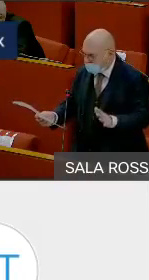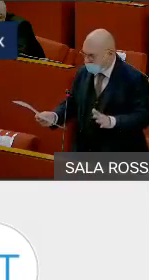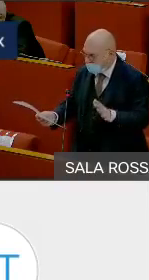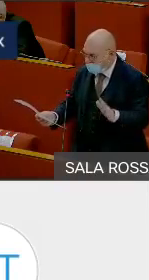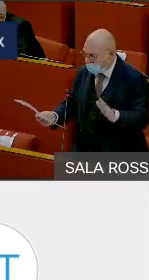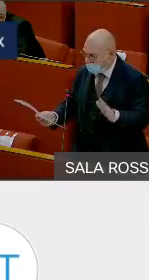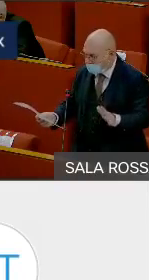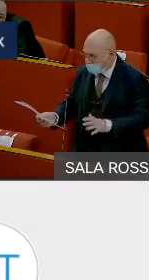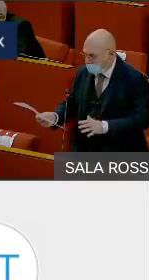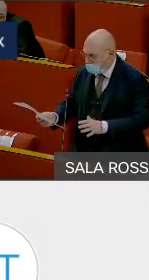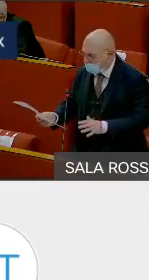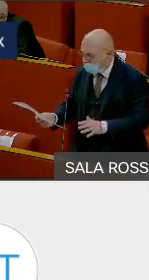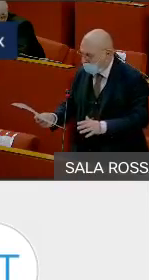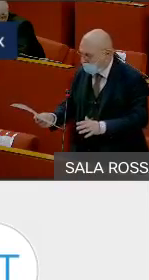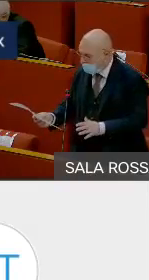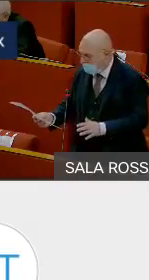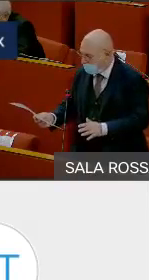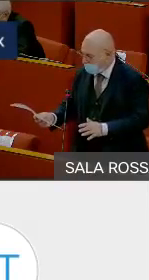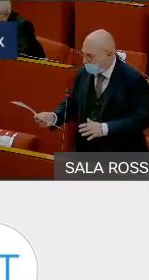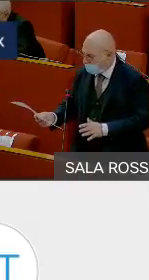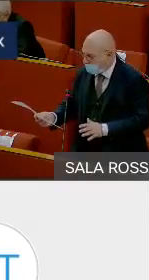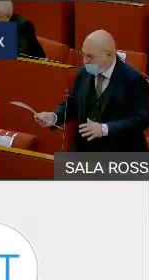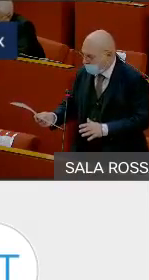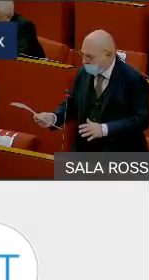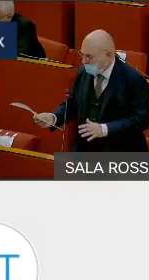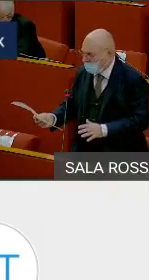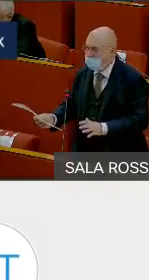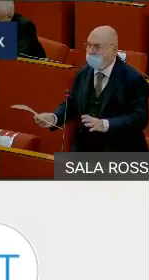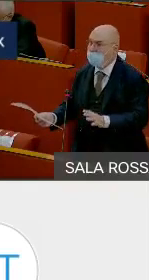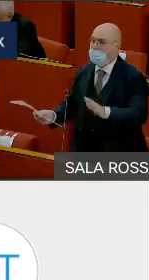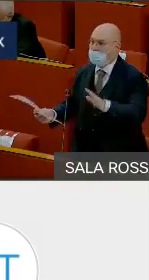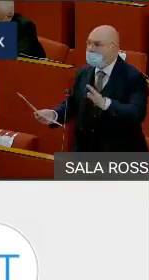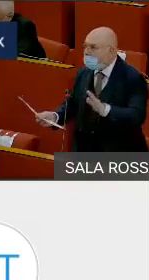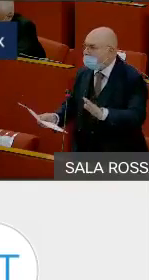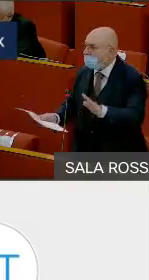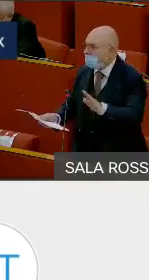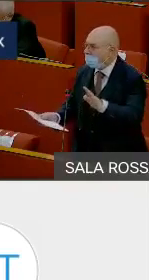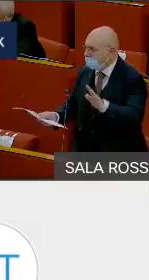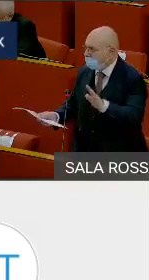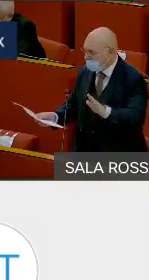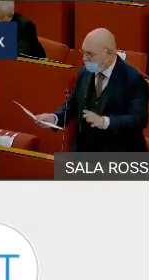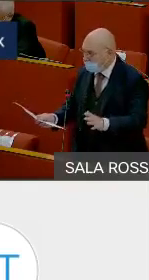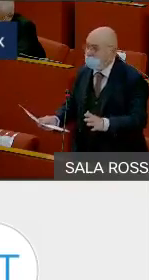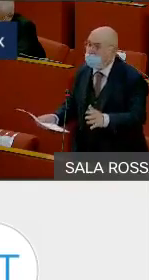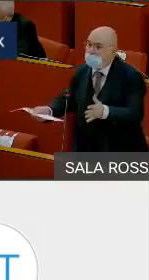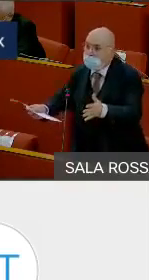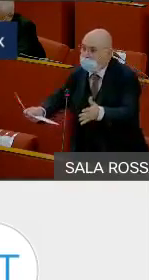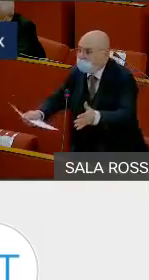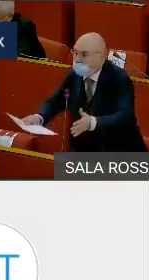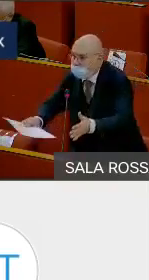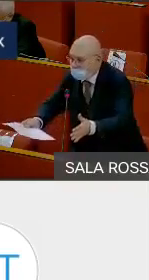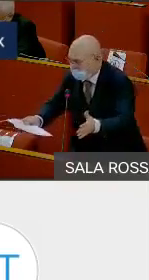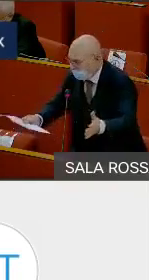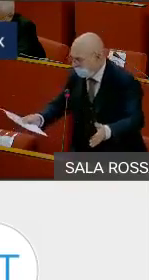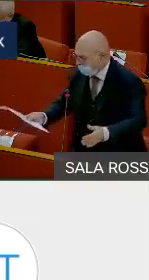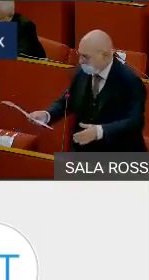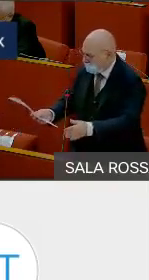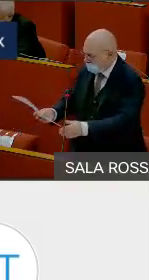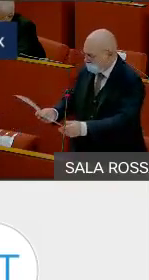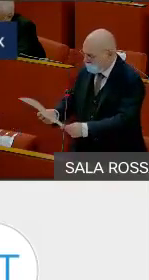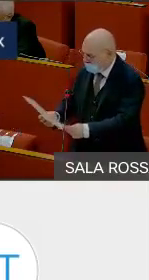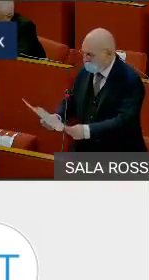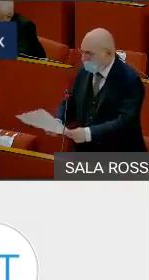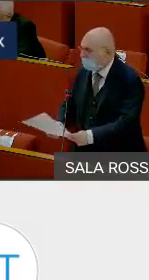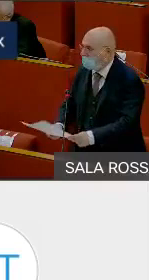specificamente incremento delle aree difettata danno di per sé coltivabili perché questo era l'obiettivo perseguito è ottenuto da